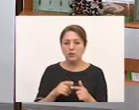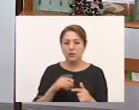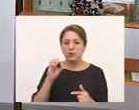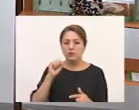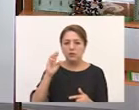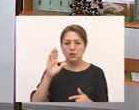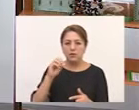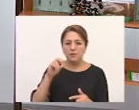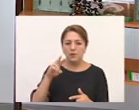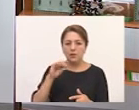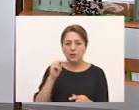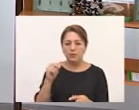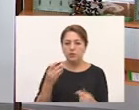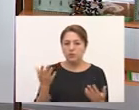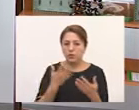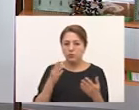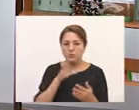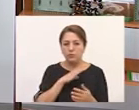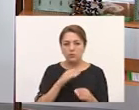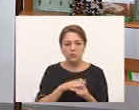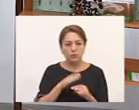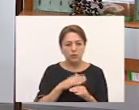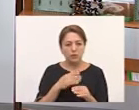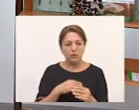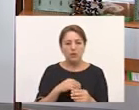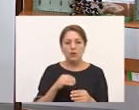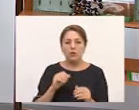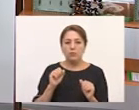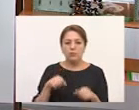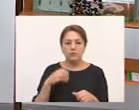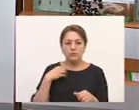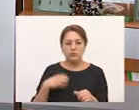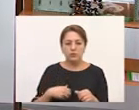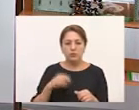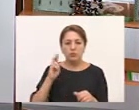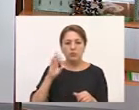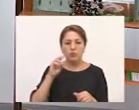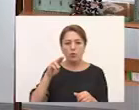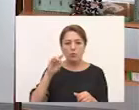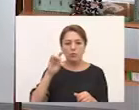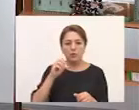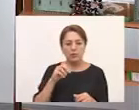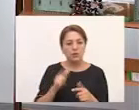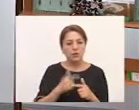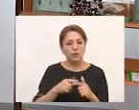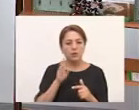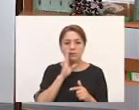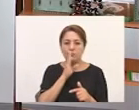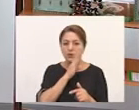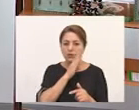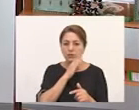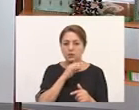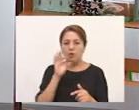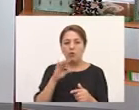Савельич, который был всегда добр? Может, француз Бопре? Или мать, о которой мы почти